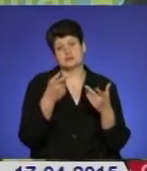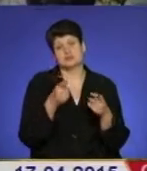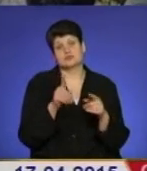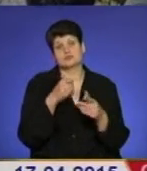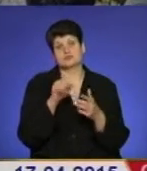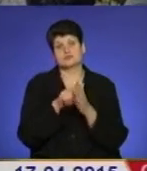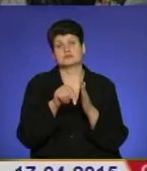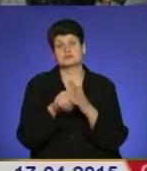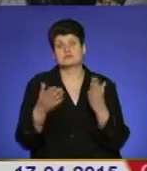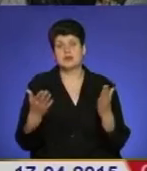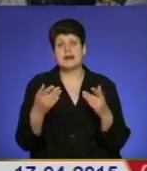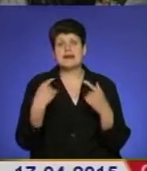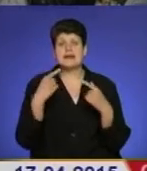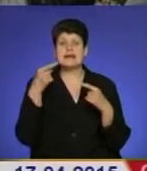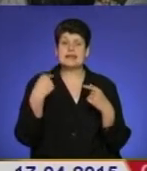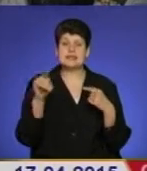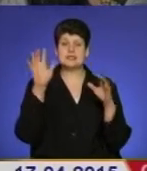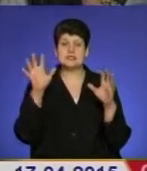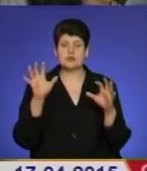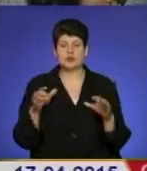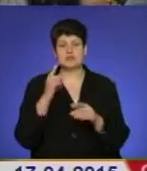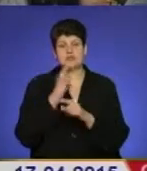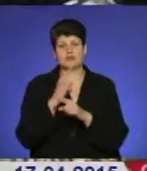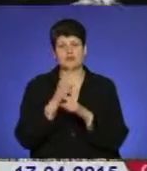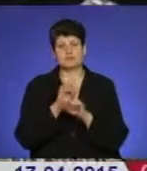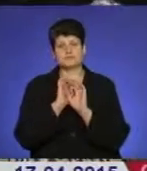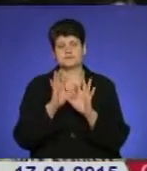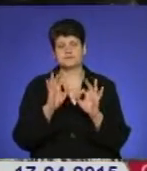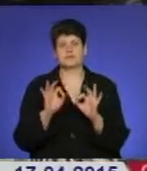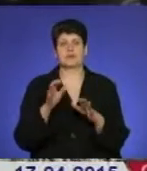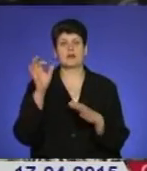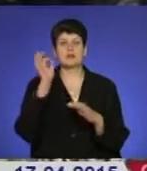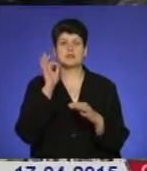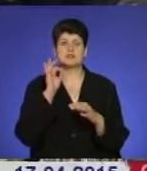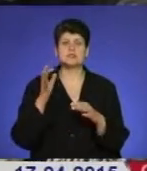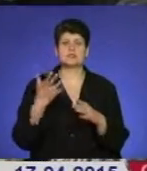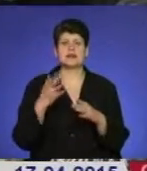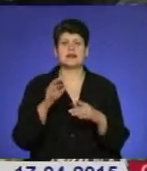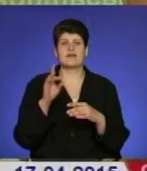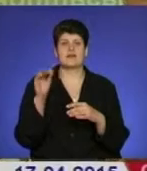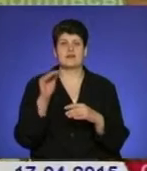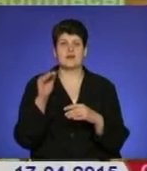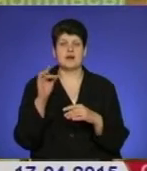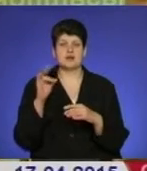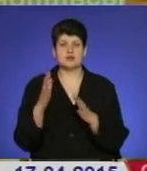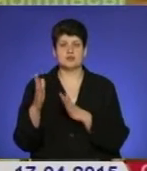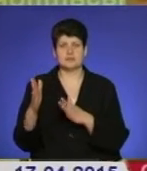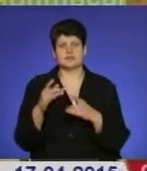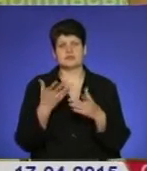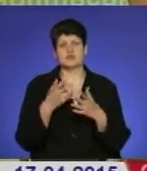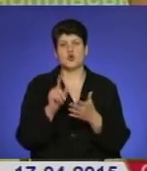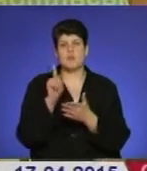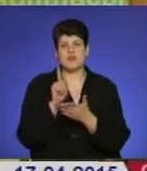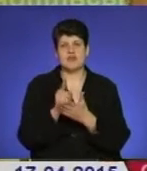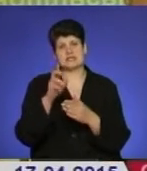вартують. Інший закон забороняє пропаганду комуністичного та нацистського режимів, використання і пропаганду їхньої символіки.